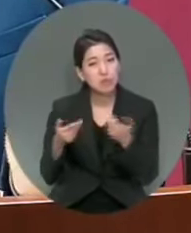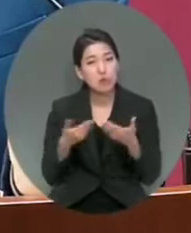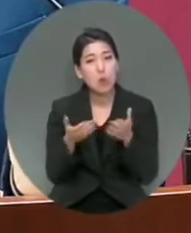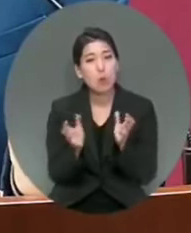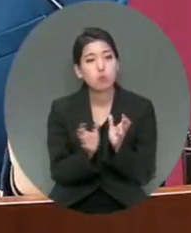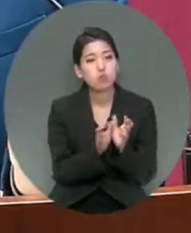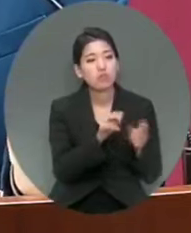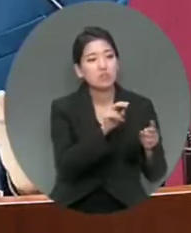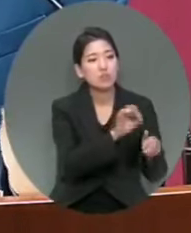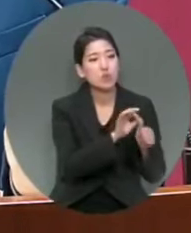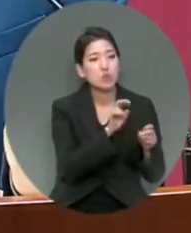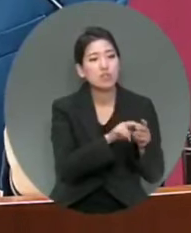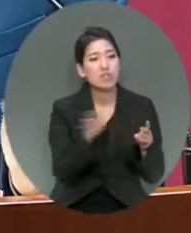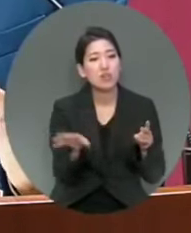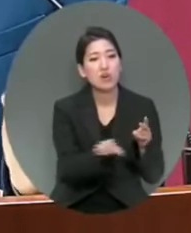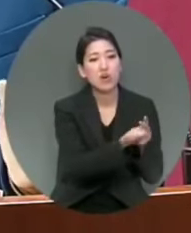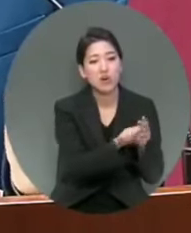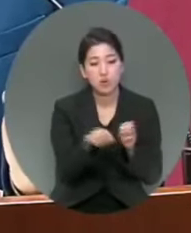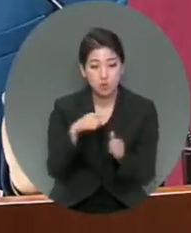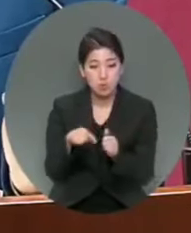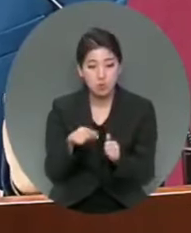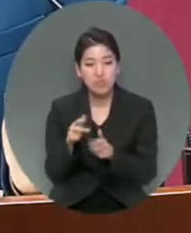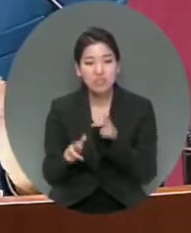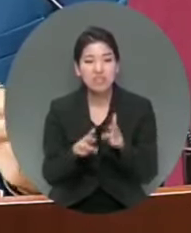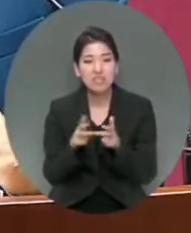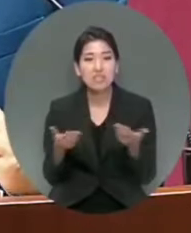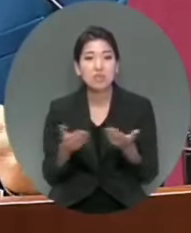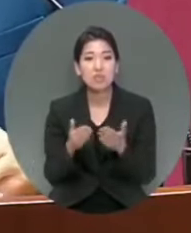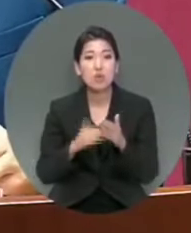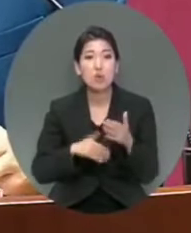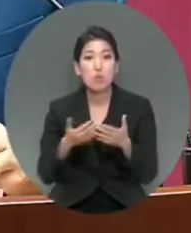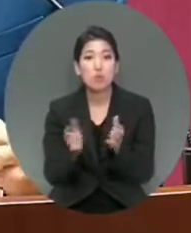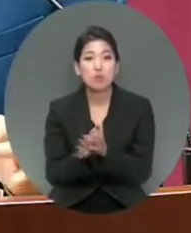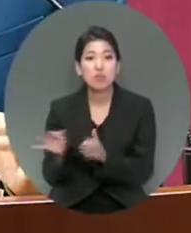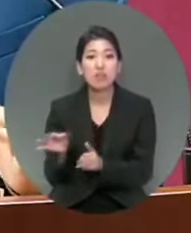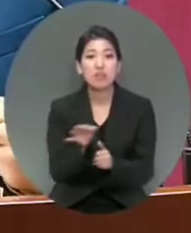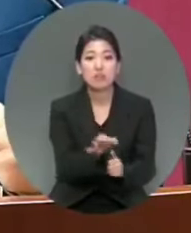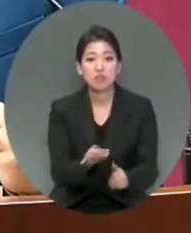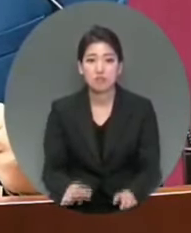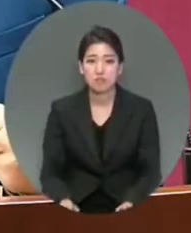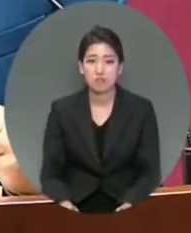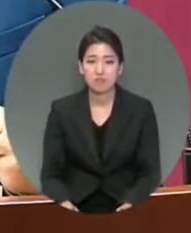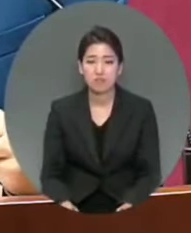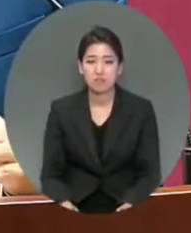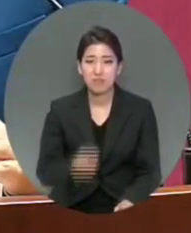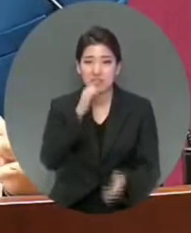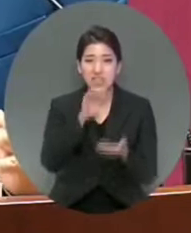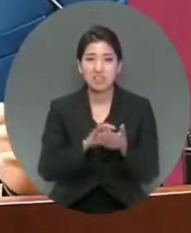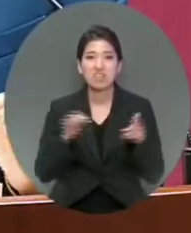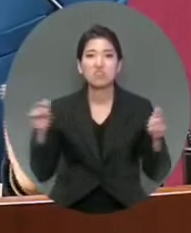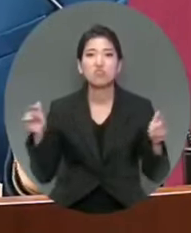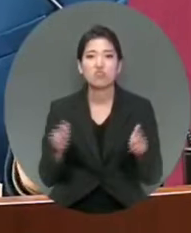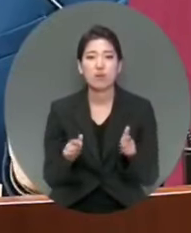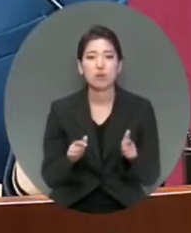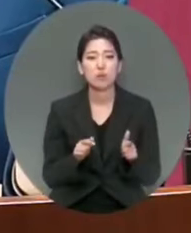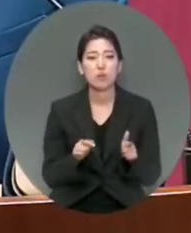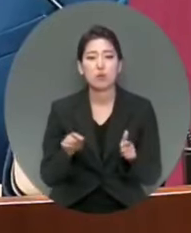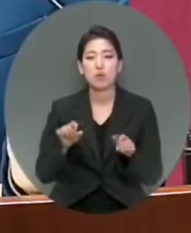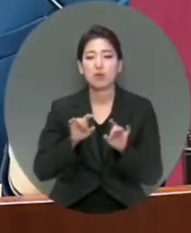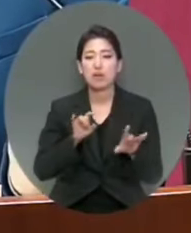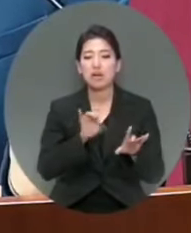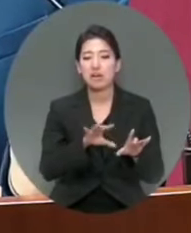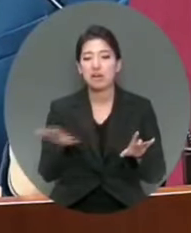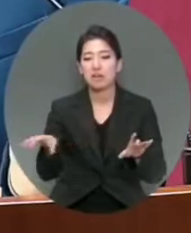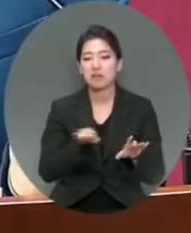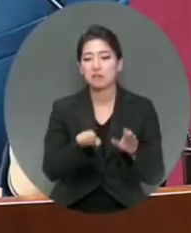고용노동부의 고용센터 그리고 교육 업무는 산업인력공단에 예. 예산을 편성합니다. 물론 줄어든 예산이죠. 예. 장관님,